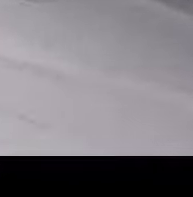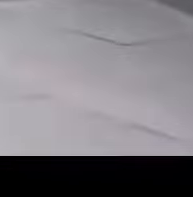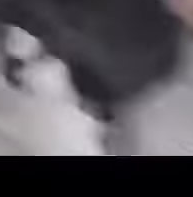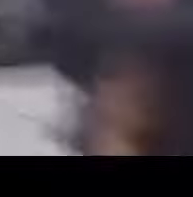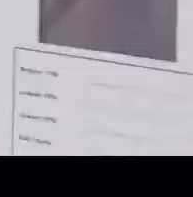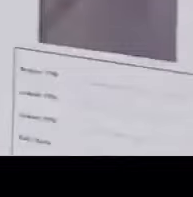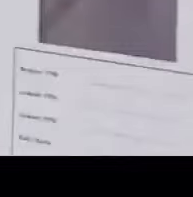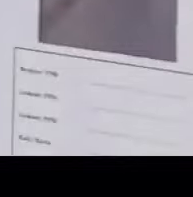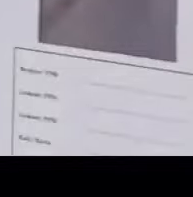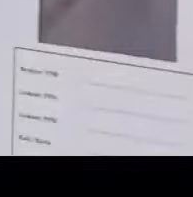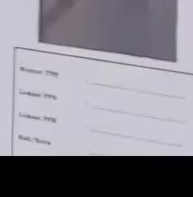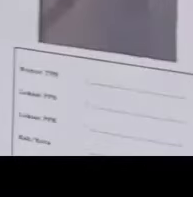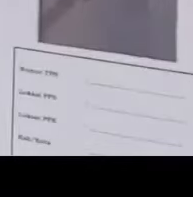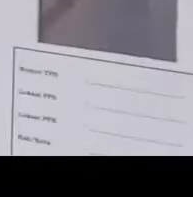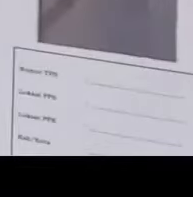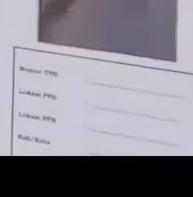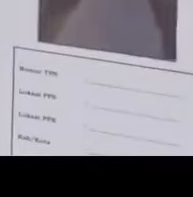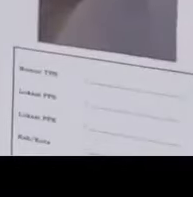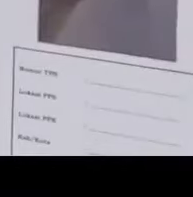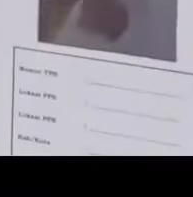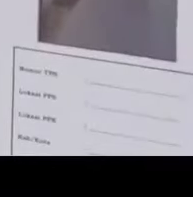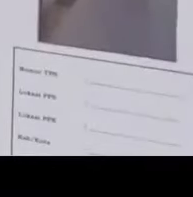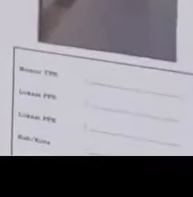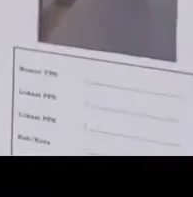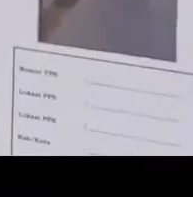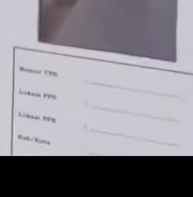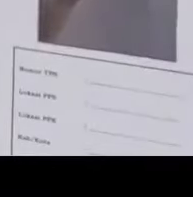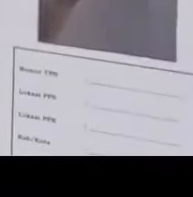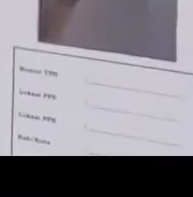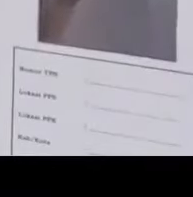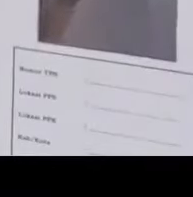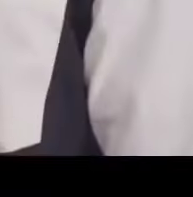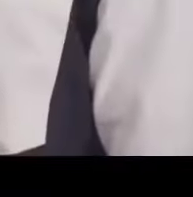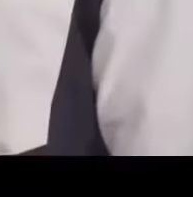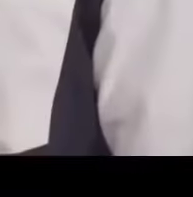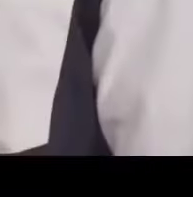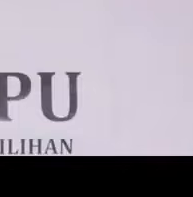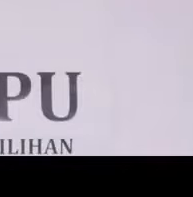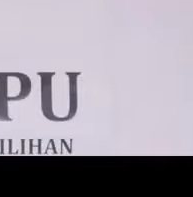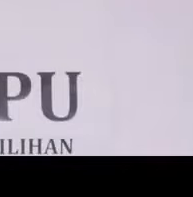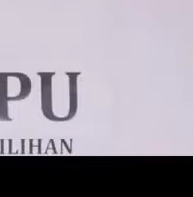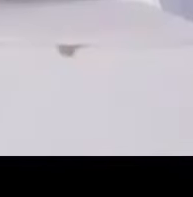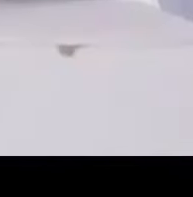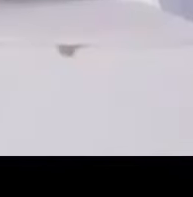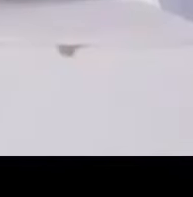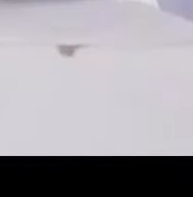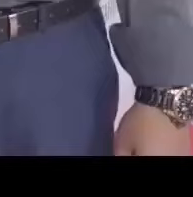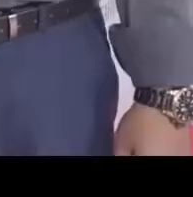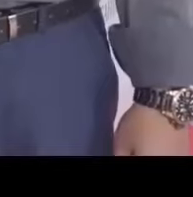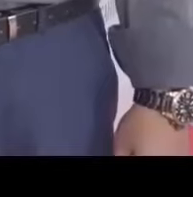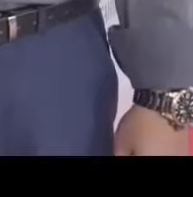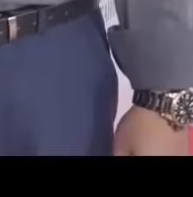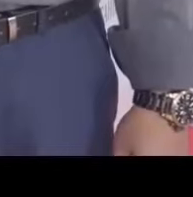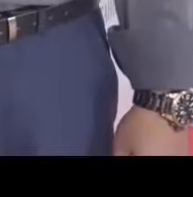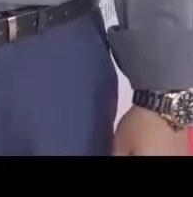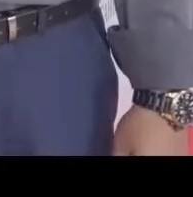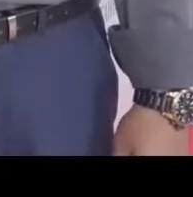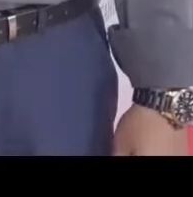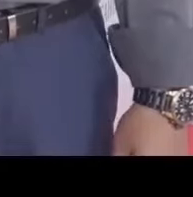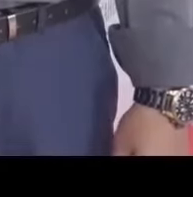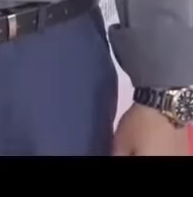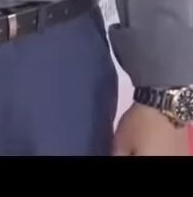hadapi. Kita punya kekuatan. Dengan satu suara, kita bisa menentukan arah masa depan Jawa Barat. Datang ke